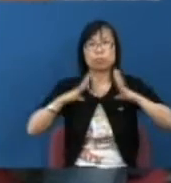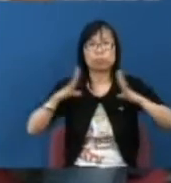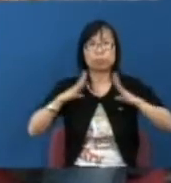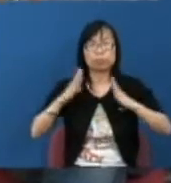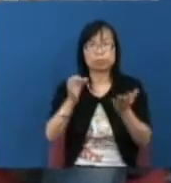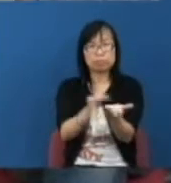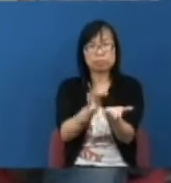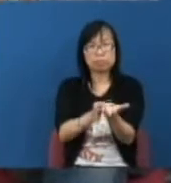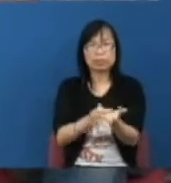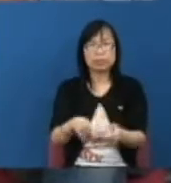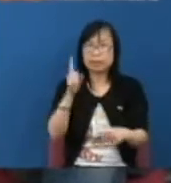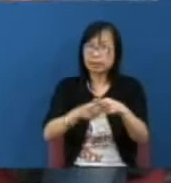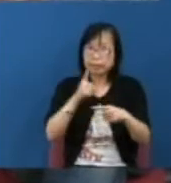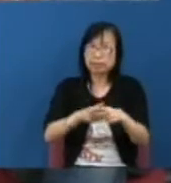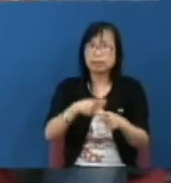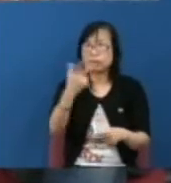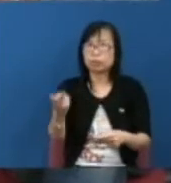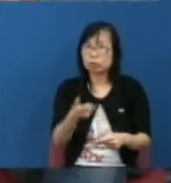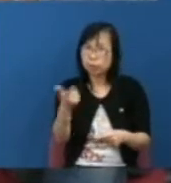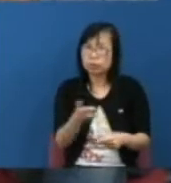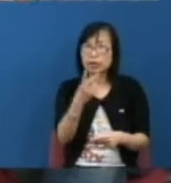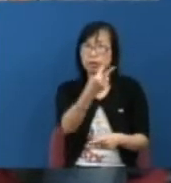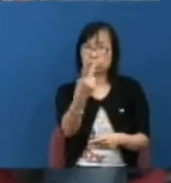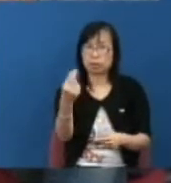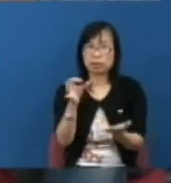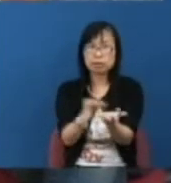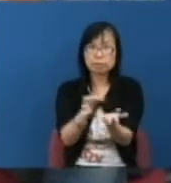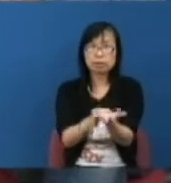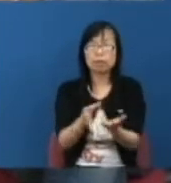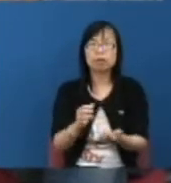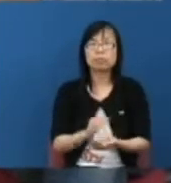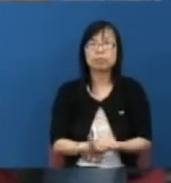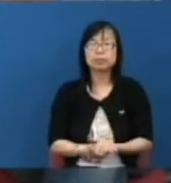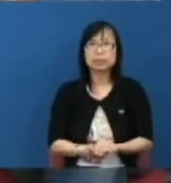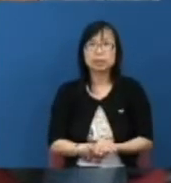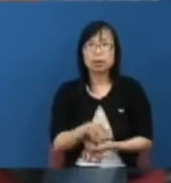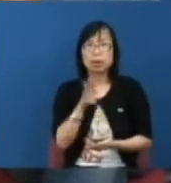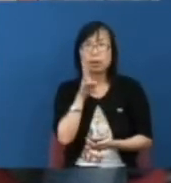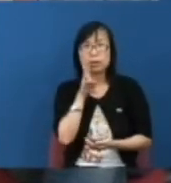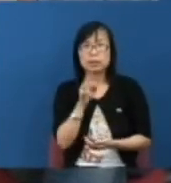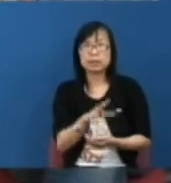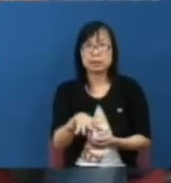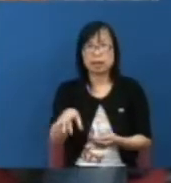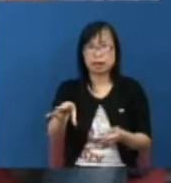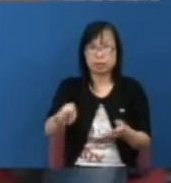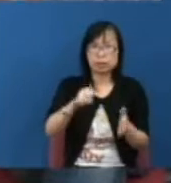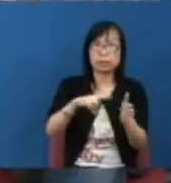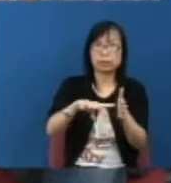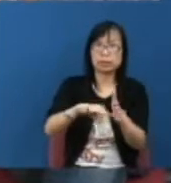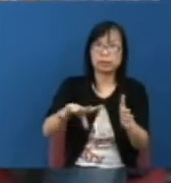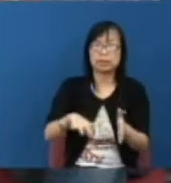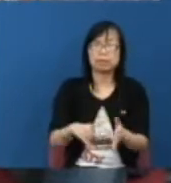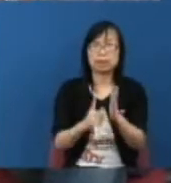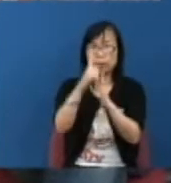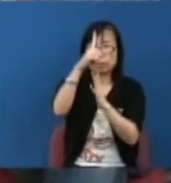係真係實實在在多啲綠色的地方。第二樣嘢就係、是、都係頭先講啦，即係對於用電啊，或者對於個温